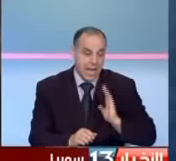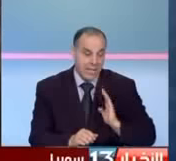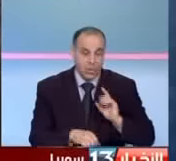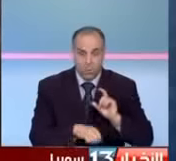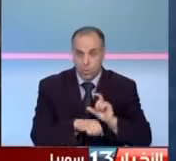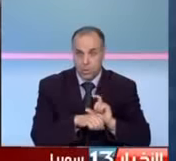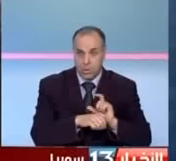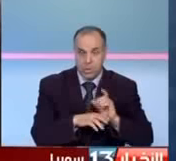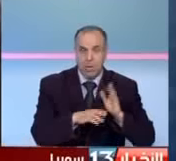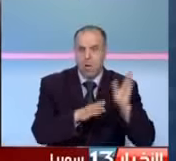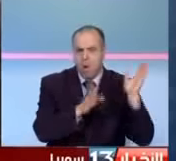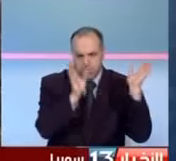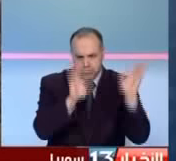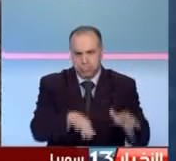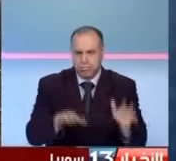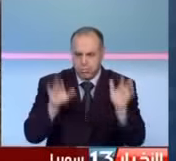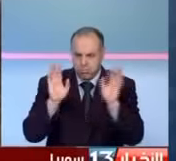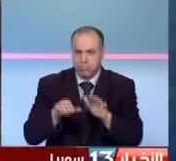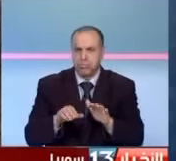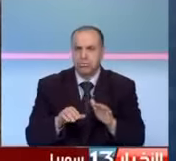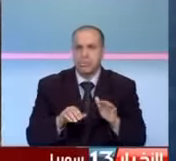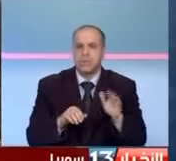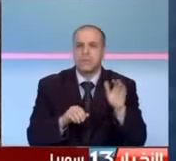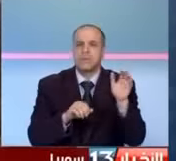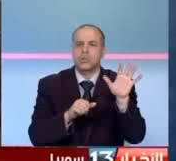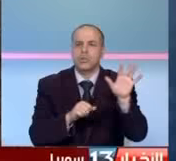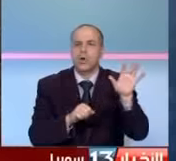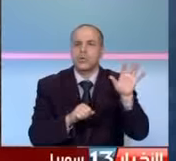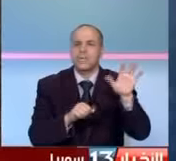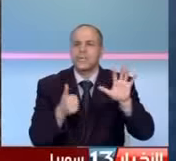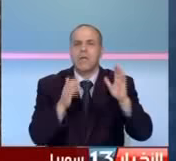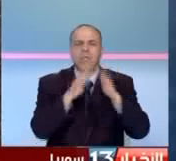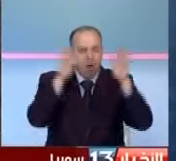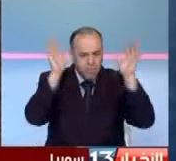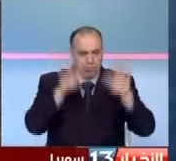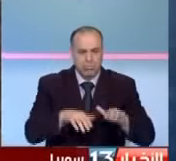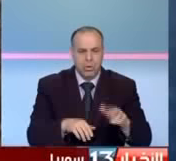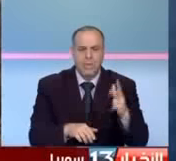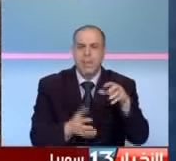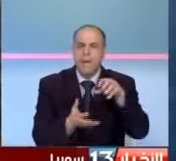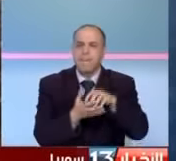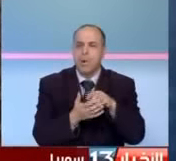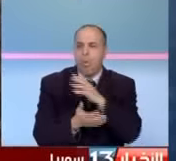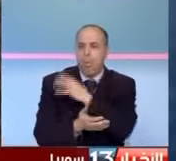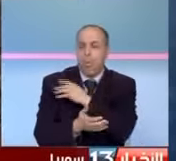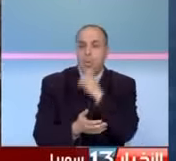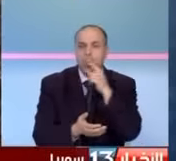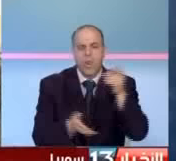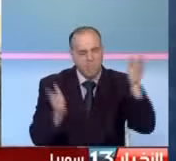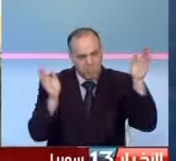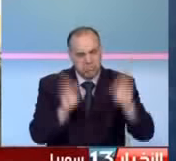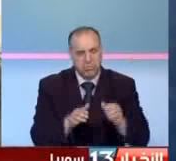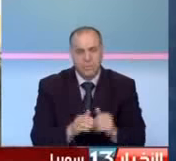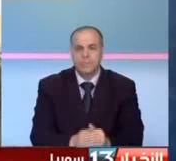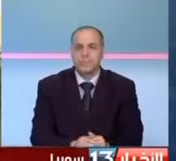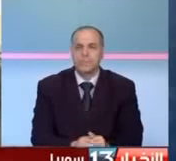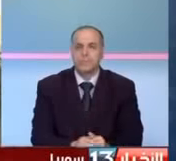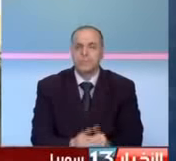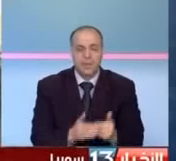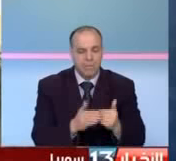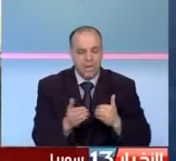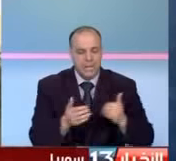التركي دمر خلال هذه العملية 56 مبنى وثلاثة مراكز قيادة في هذه المدينة. وعلى